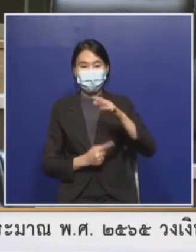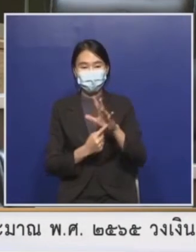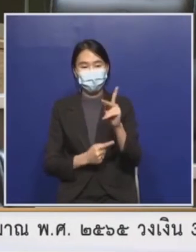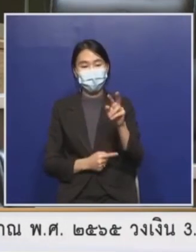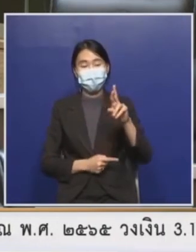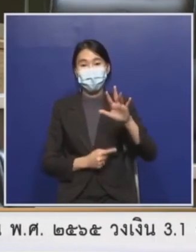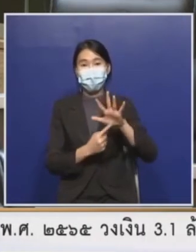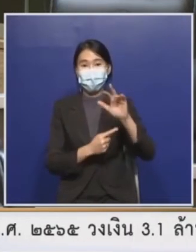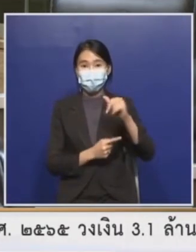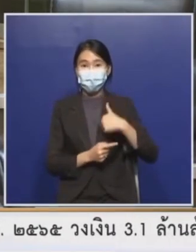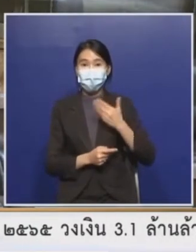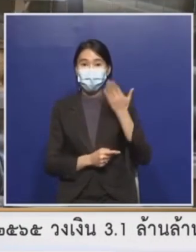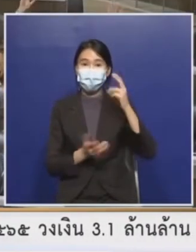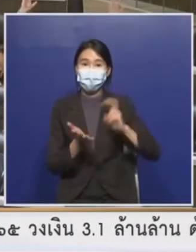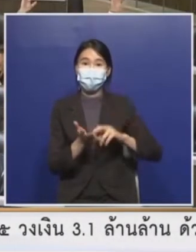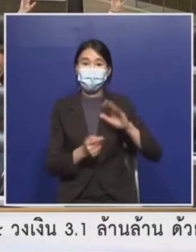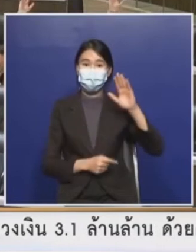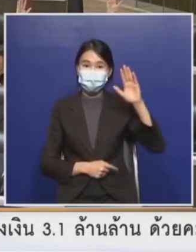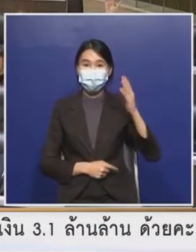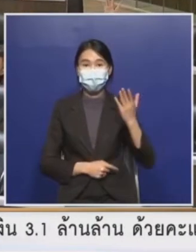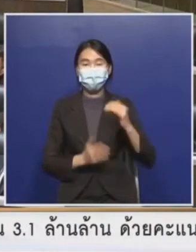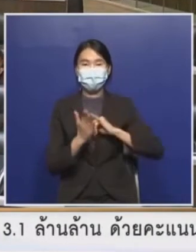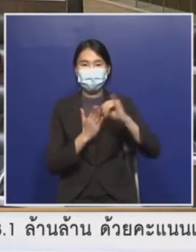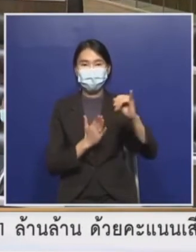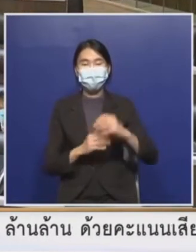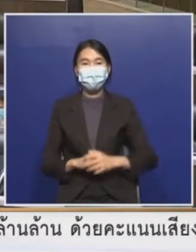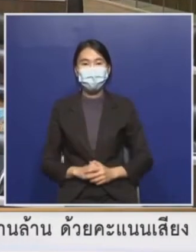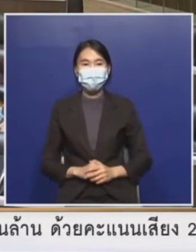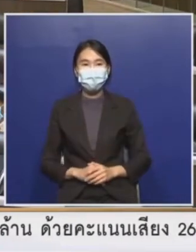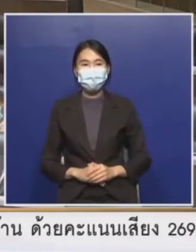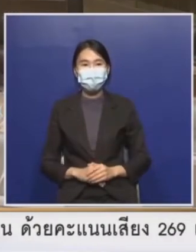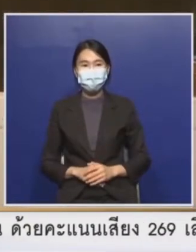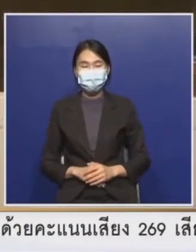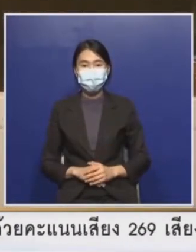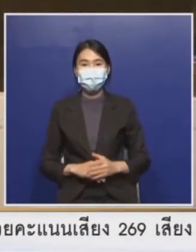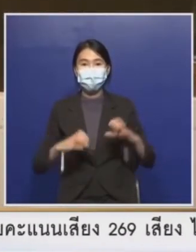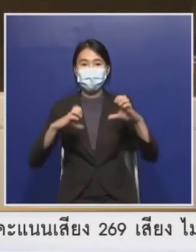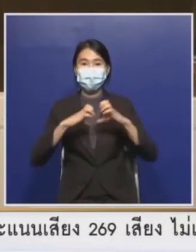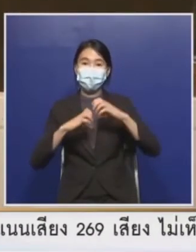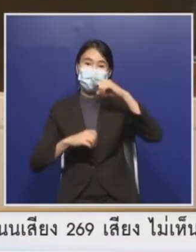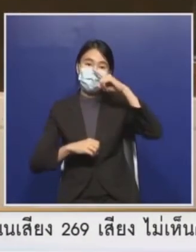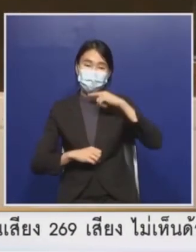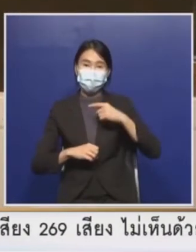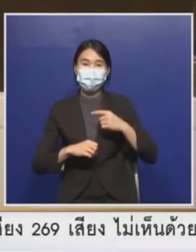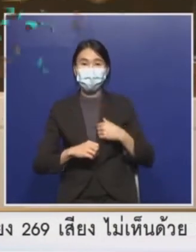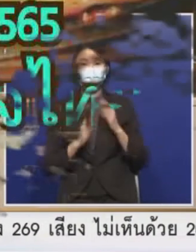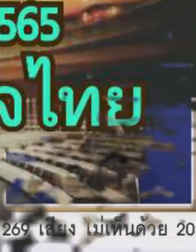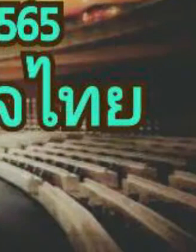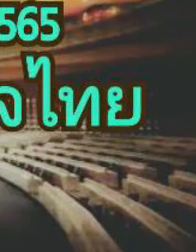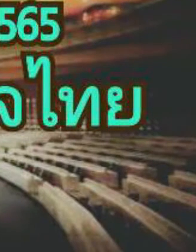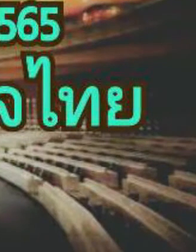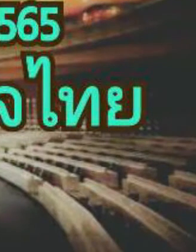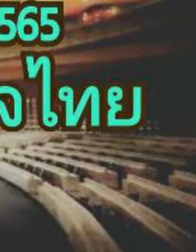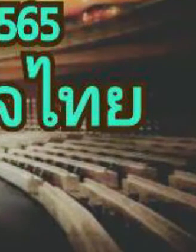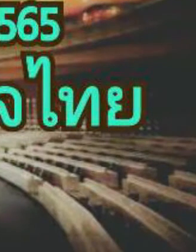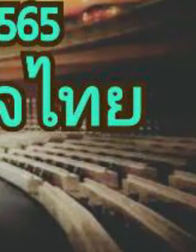อผู้รับรองด้วยครับ ผู้รับรองถูกต้องครับต่อไปพรรคภูมิใจไทย7คนครับ เ